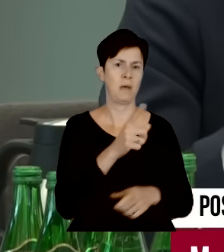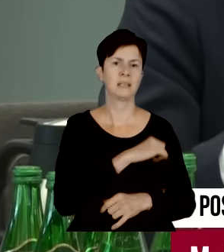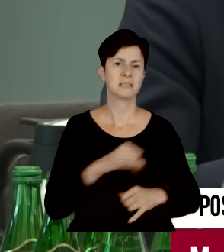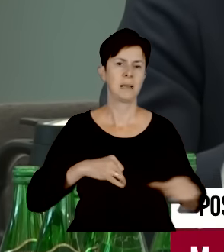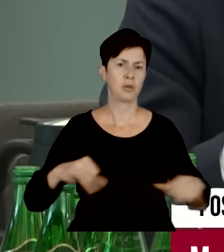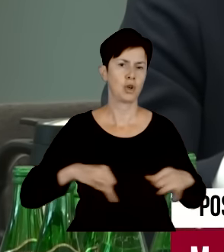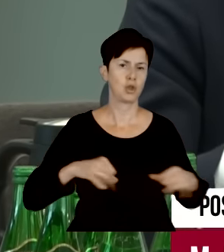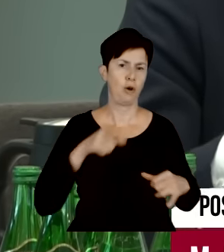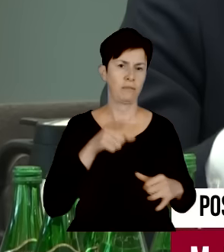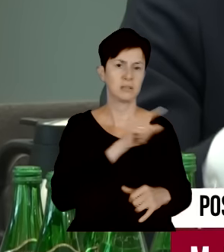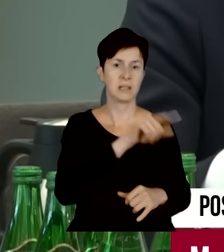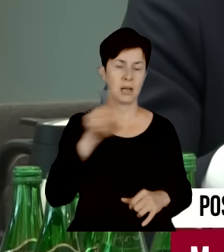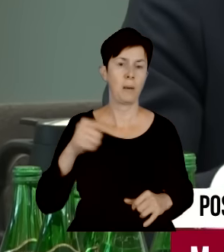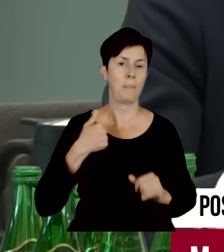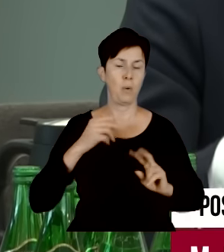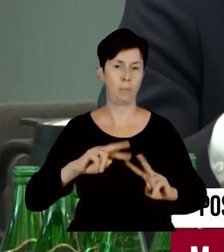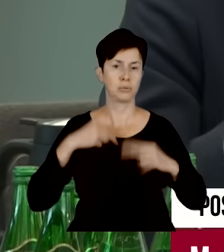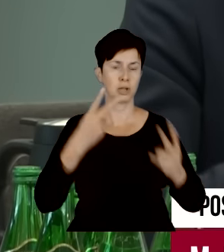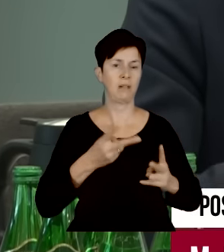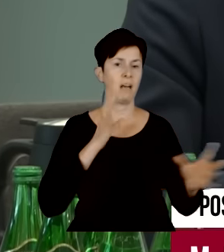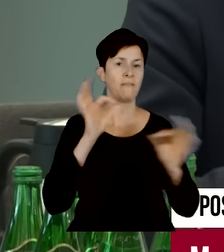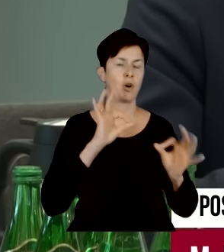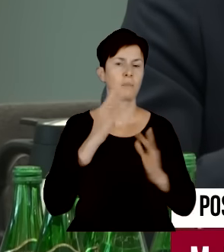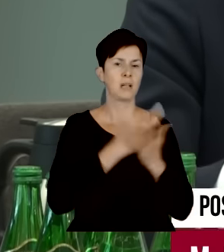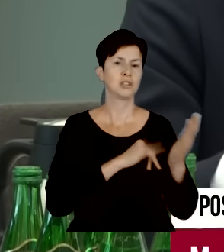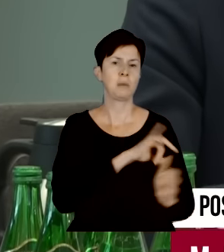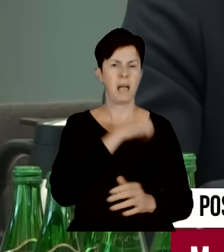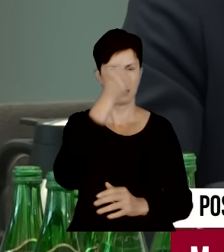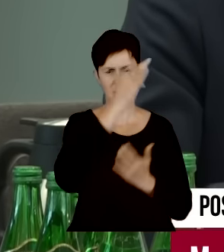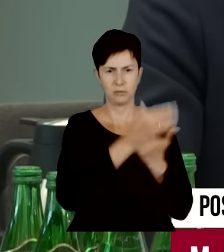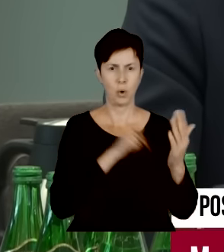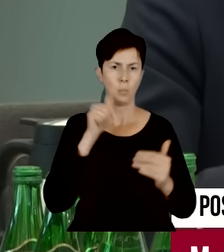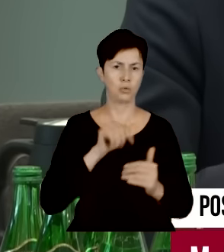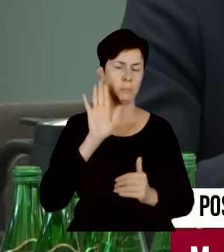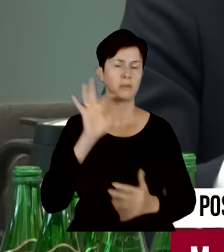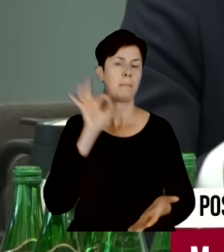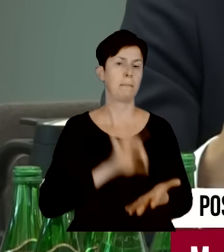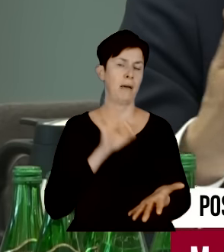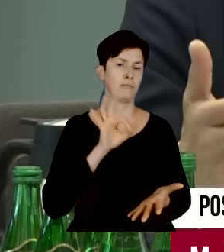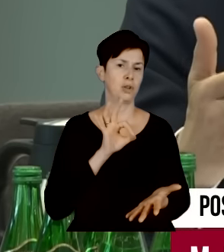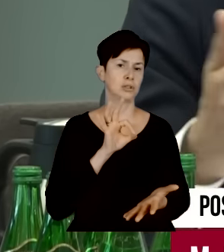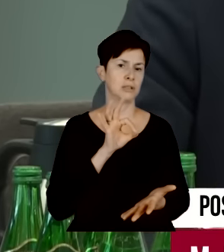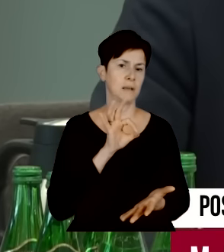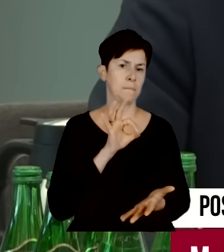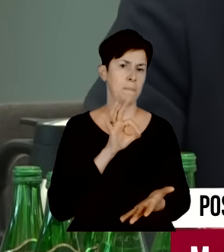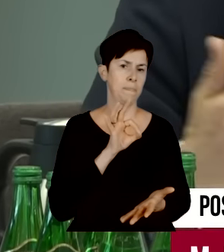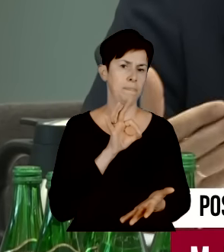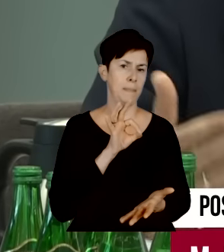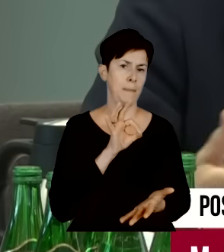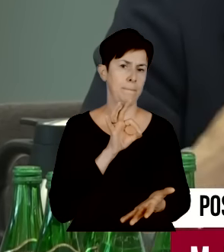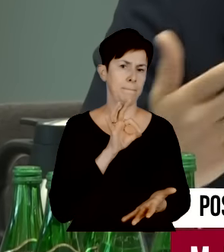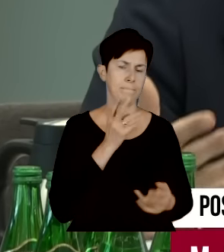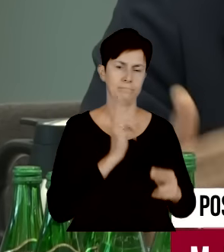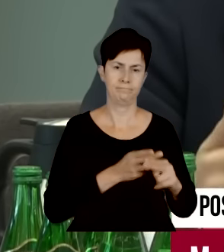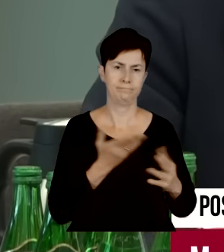samorządowcy którzy przekazywali dane musieli mieć pewność że nie